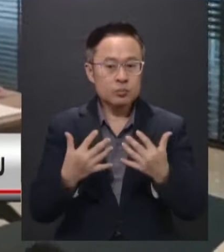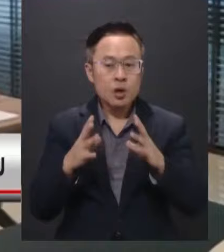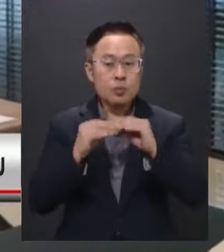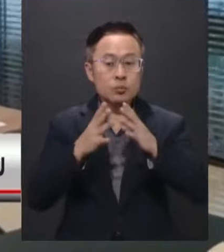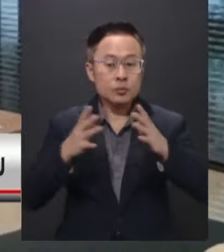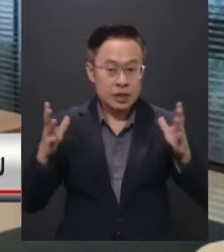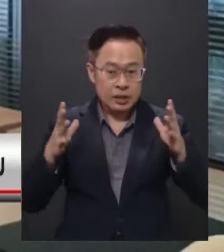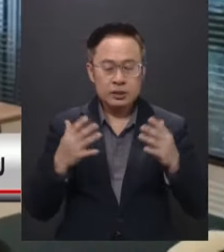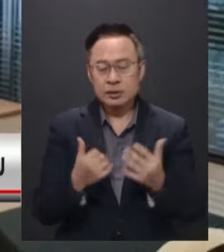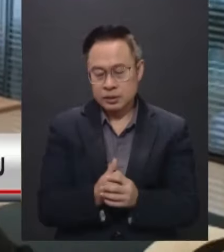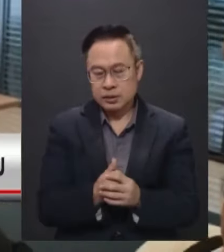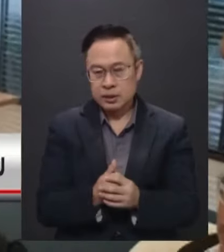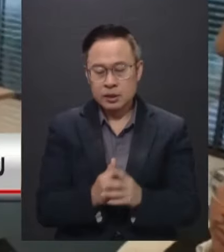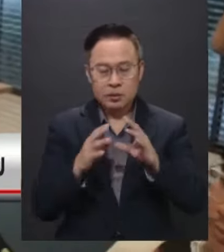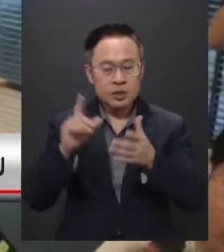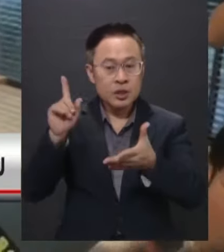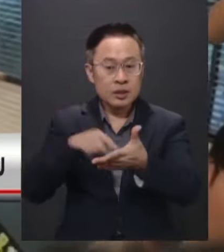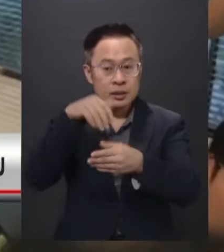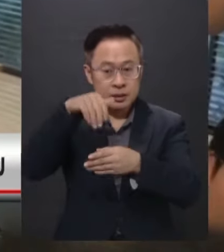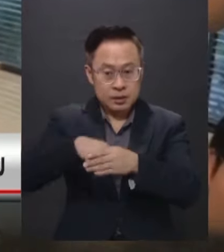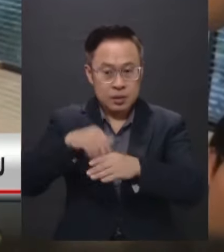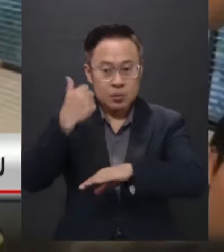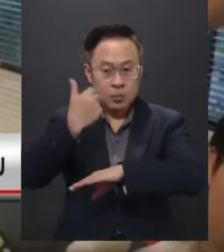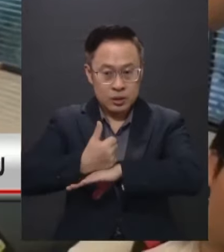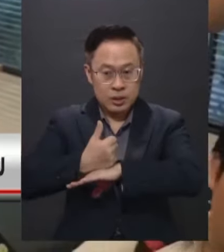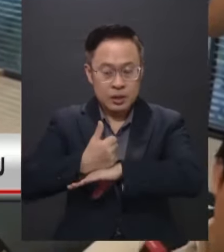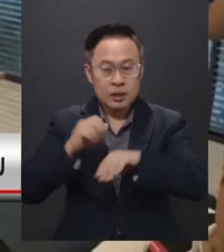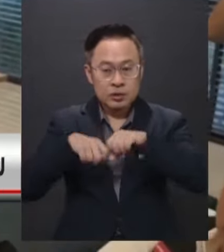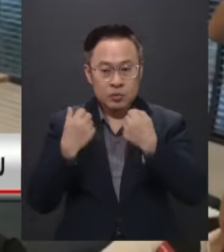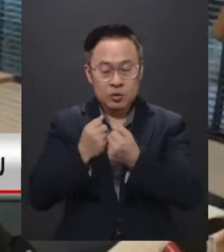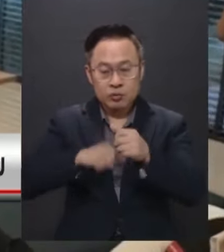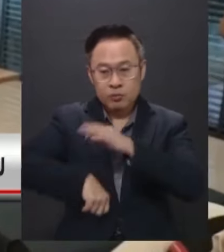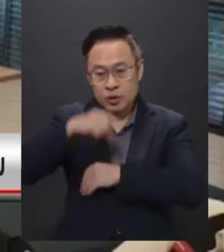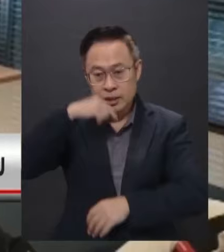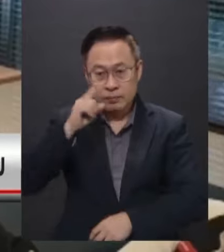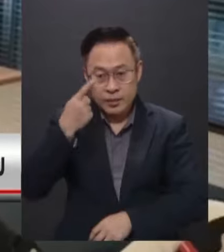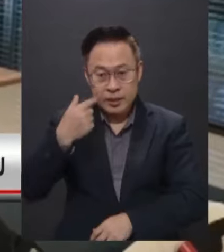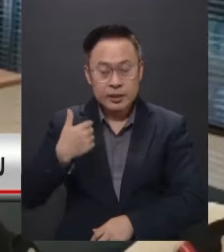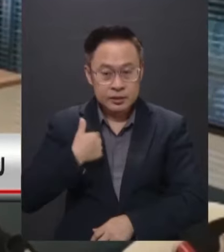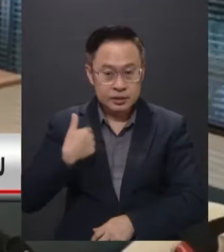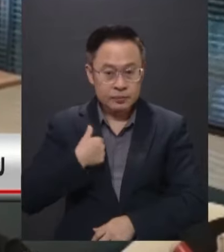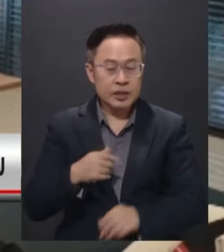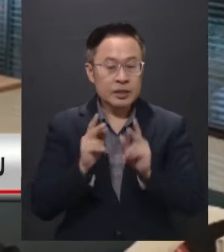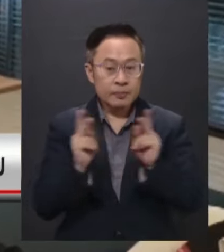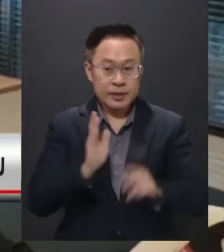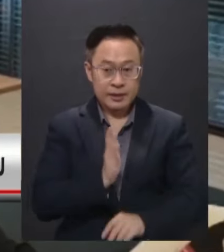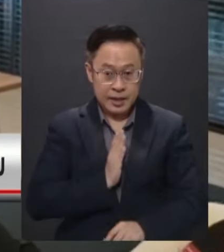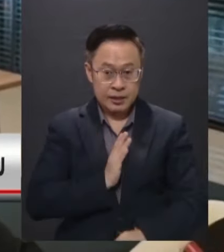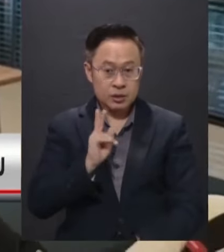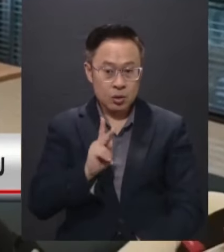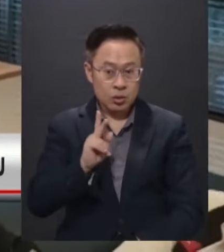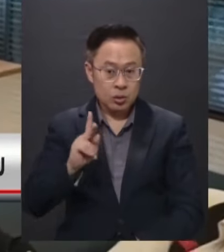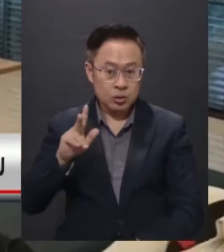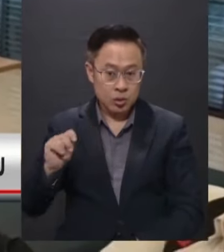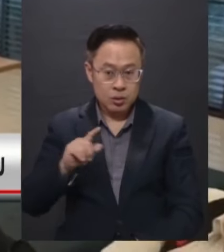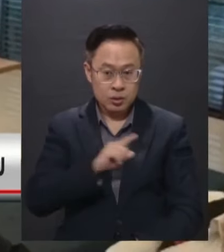พื่อการเลือกตั้งนายกสมาคมกีฬาฟุตบอลนะคะซึ่งในการเลือกตั้งนี้จะมีกรรมการการเลือกตั้งหรือว่ากกต.เนี่ยเป็นผู้ดำเนินการ